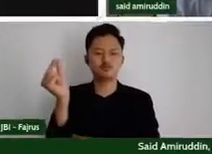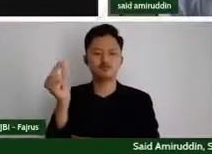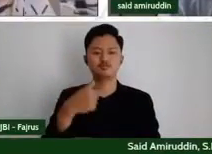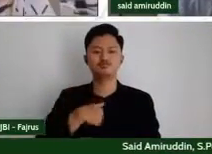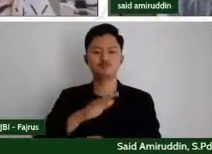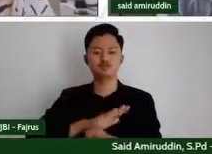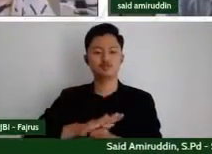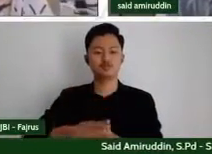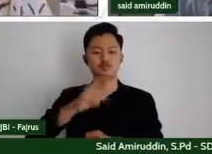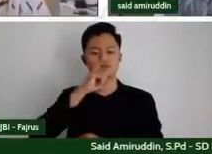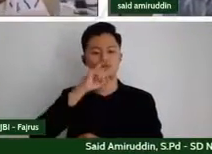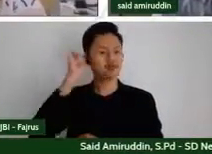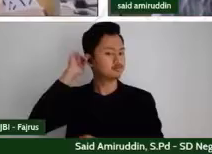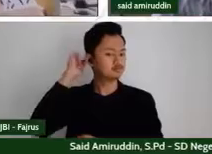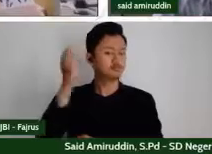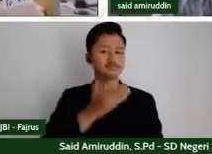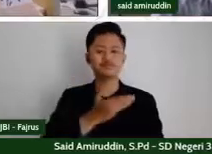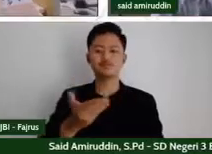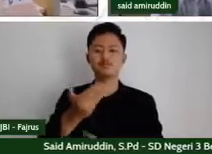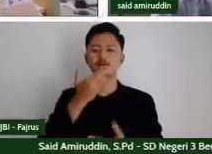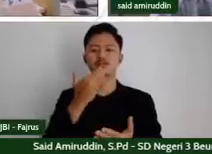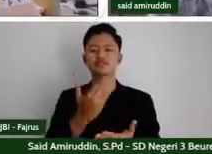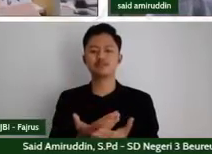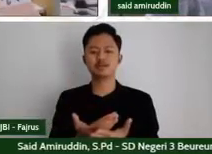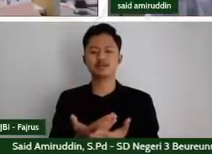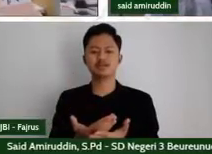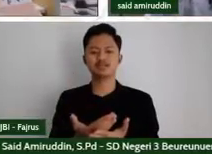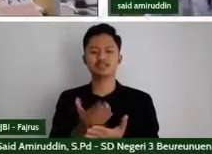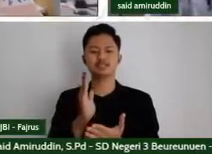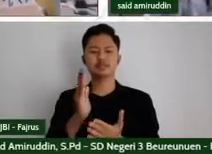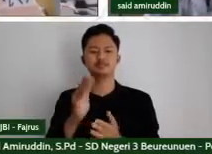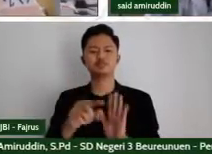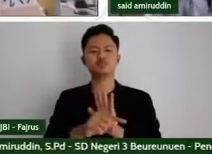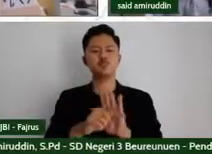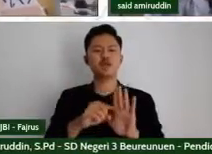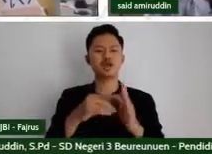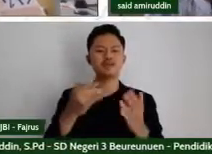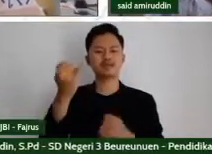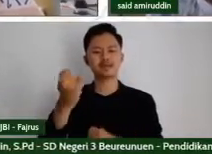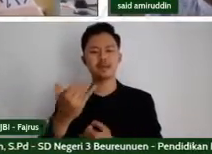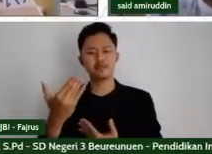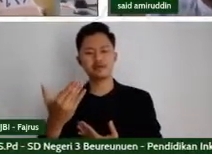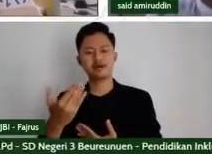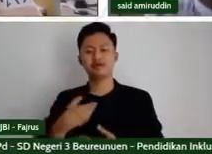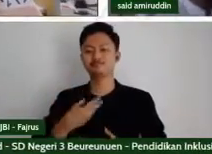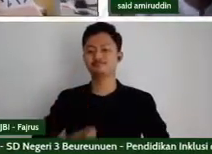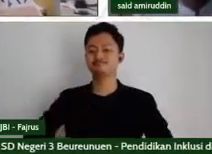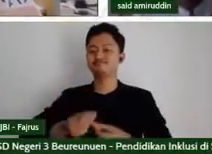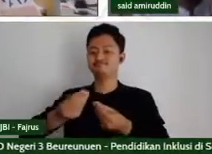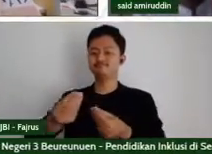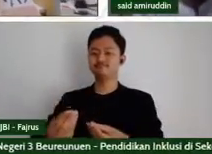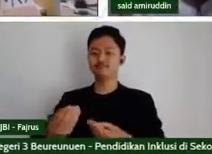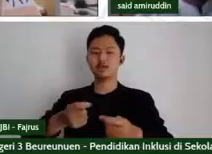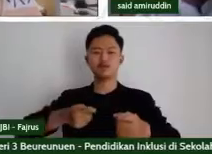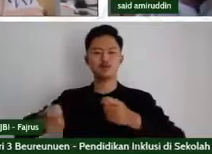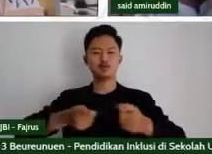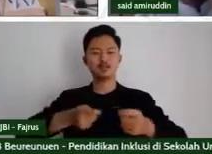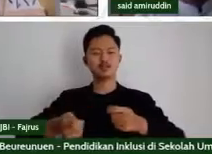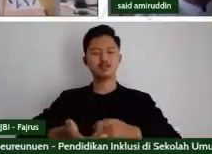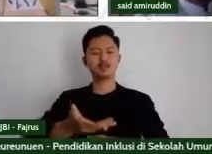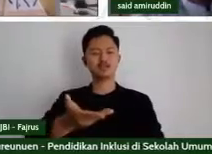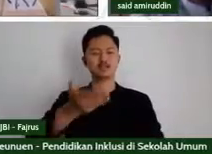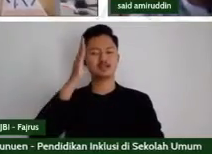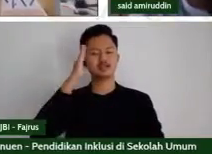terima kasih atas segala kekurangannya. Saya kembalikan kepada Ibu Moderator. Assalamualaikum